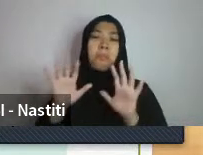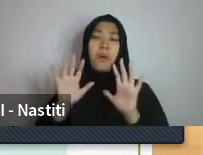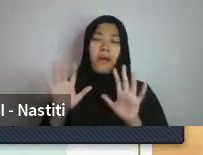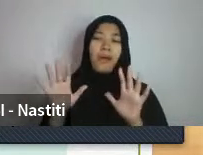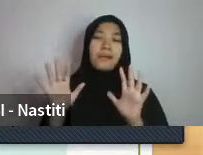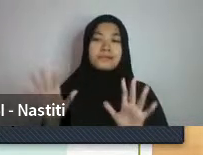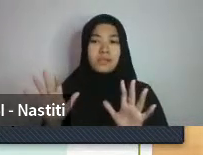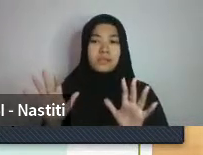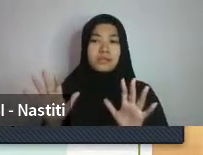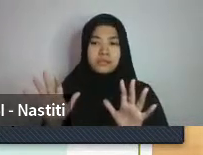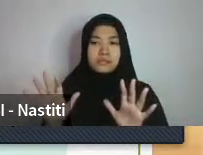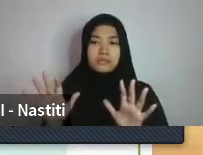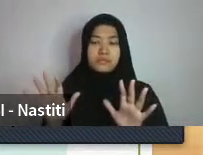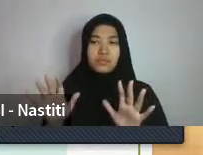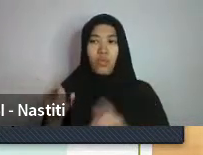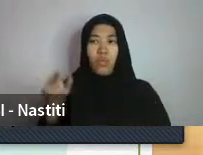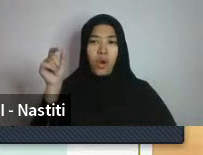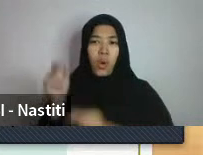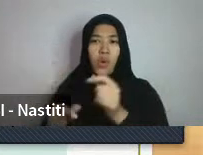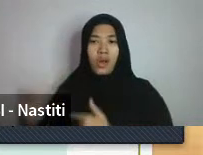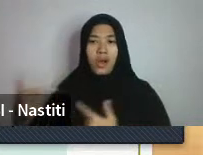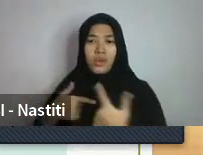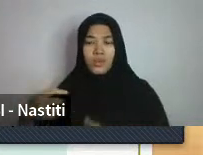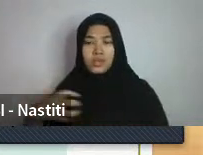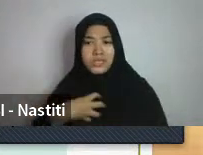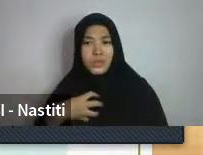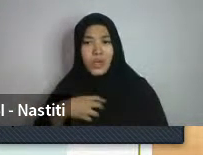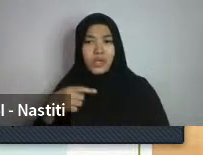membayar, sudah ya, jadi seumur hidup ada